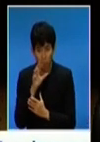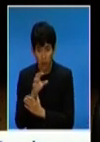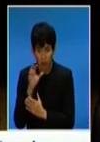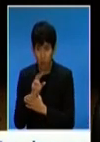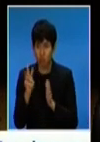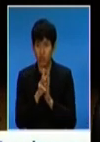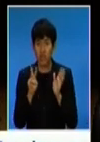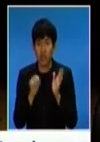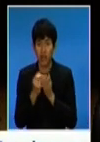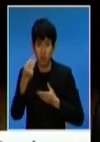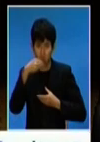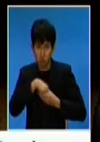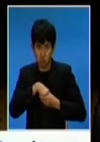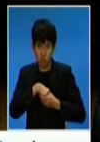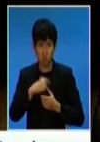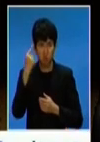เกิดขึ้น